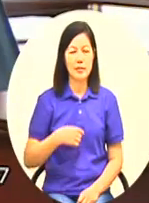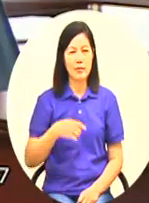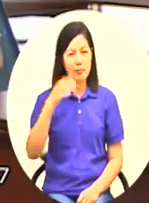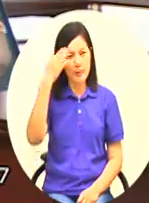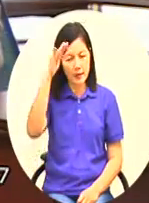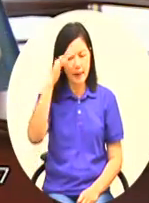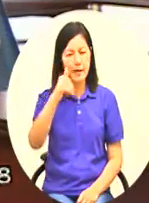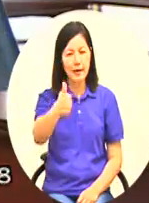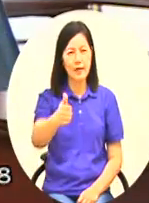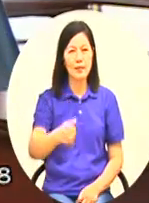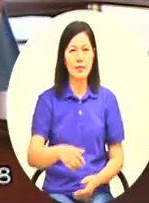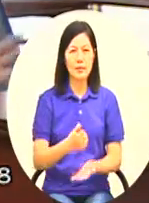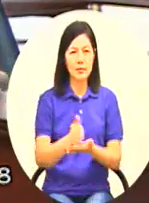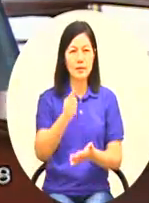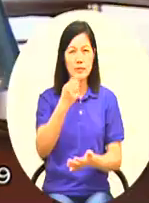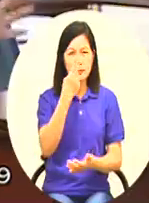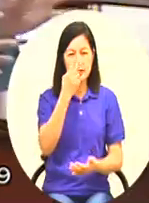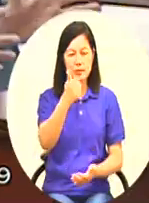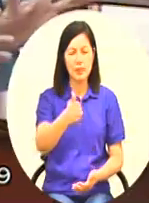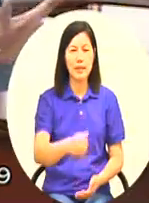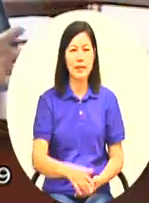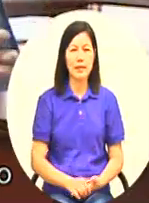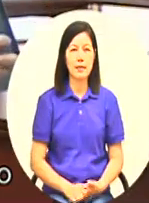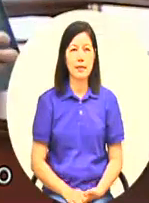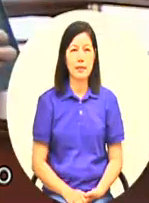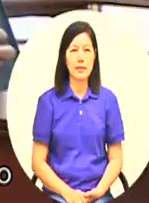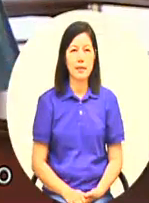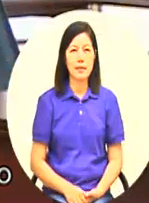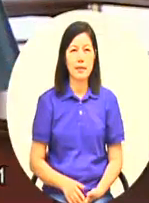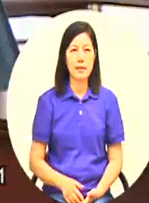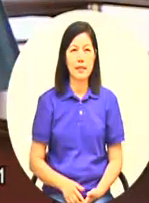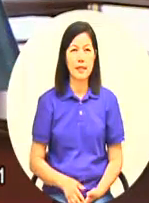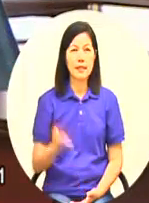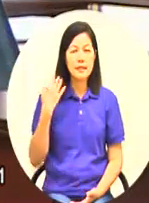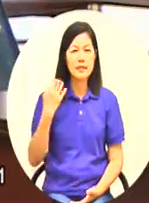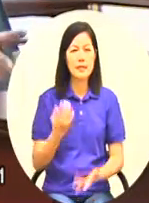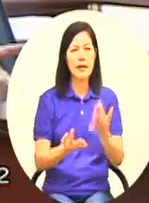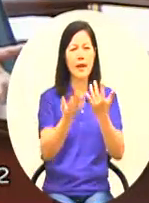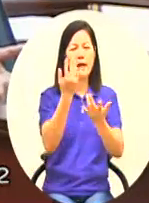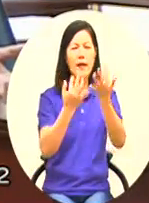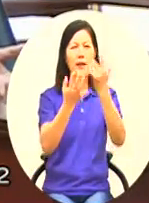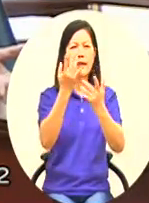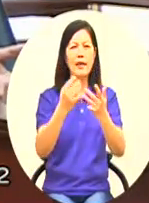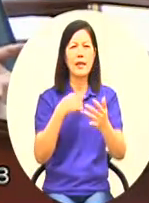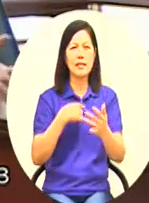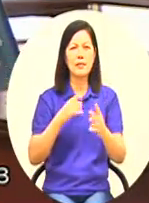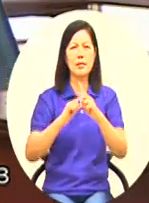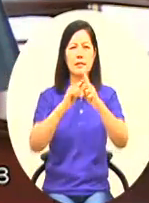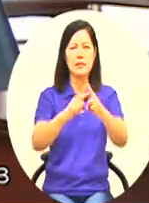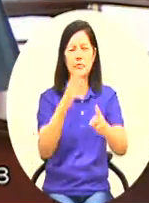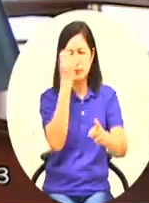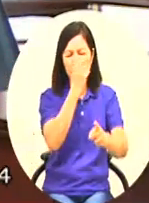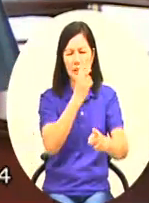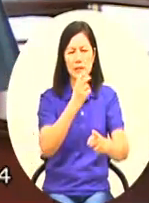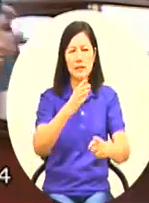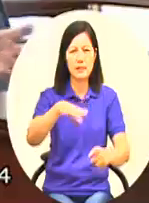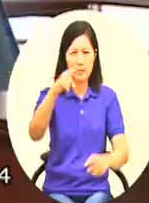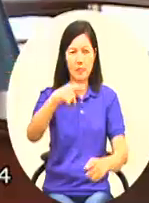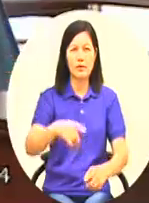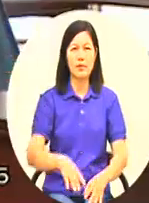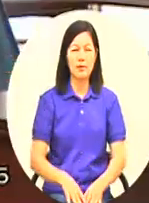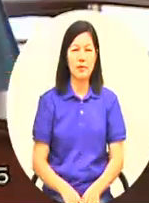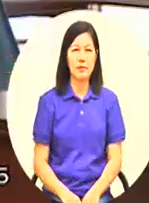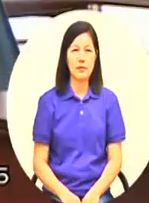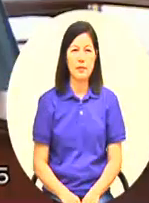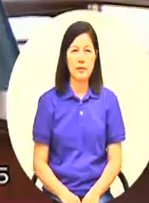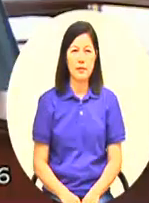宜。哦，所以呢，但是呢，我看到前边在冒烟，嘛是恁是第一爽。对不对？这些人心里边的辅导，希望你